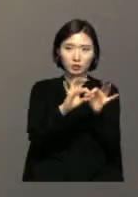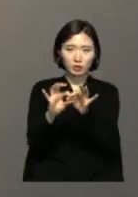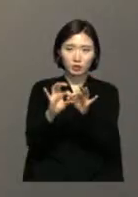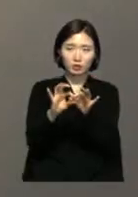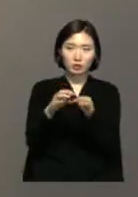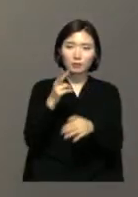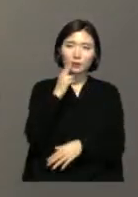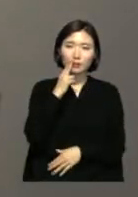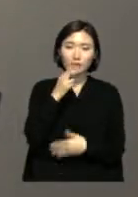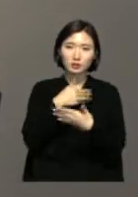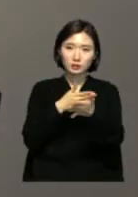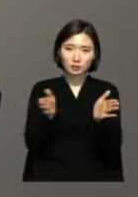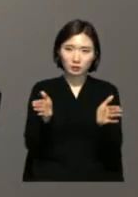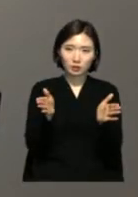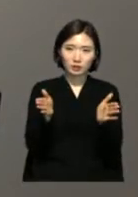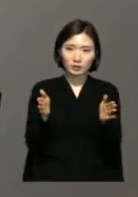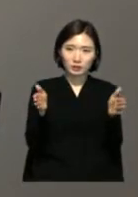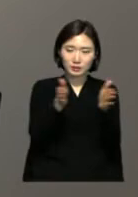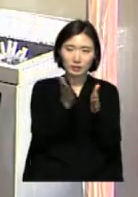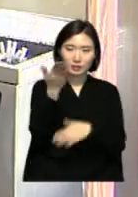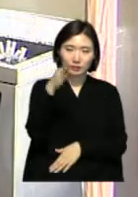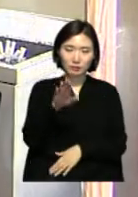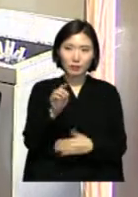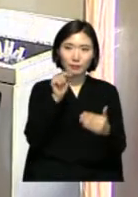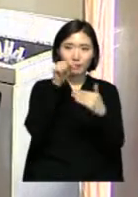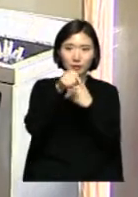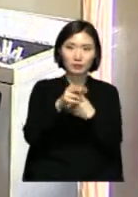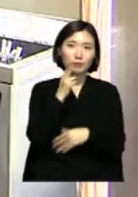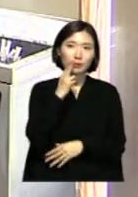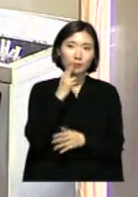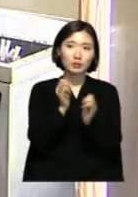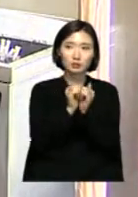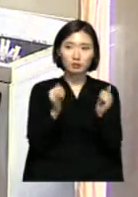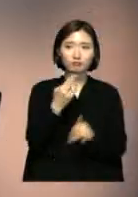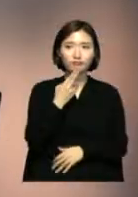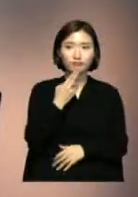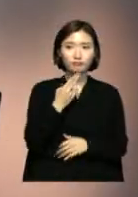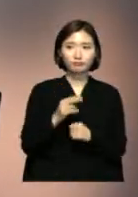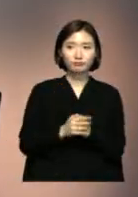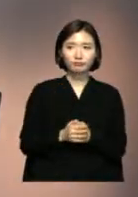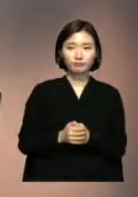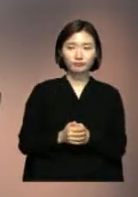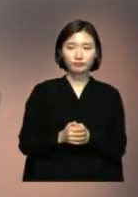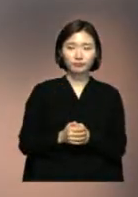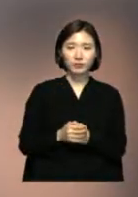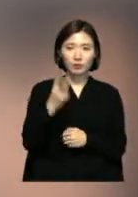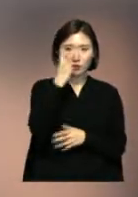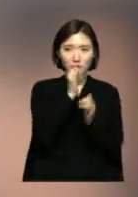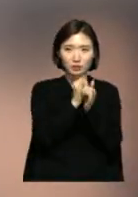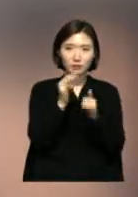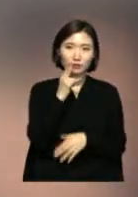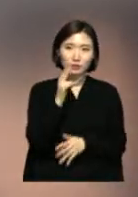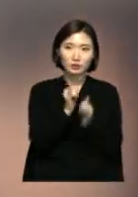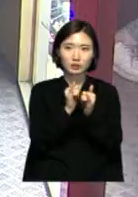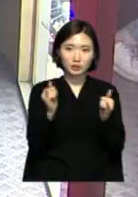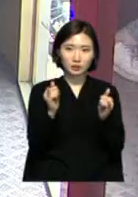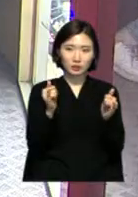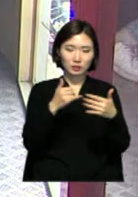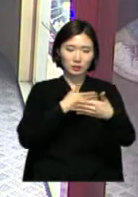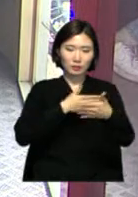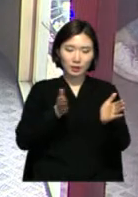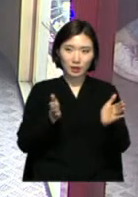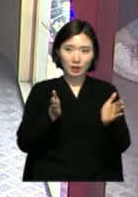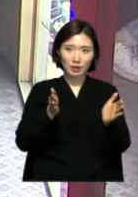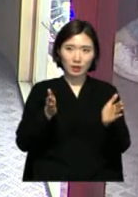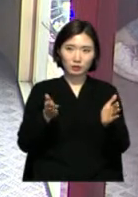흡연시설인데요. 흡연 공간이 협소하지만 밖에서 담배 피우는 사람들은 없습니다. 관리인이 흡연자들을 흡연 부스 안으로